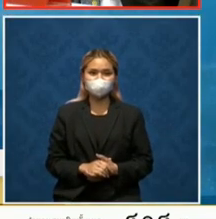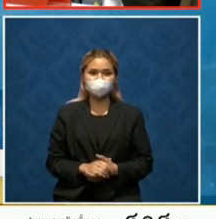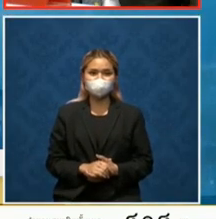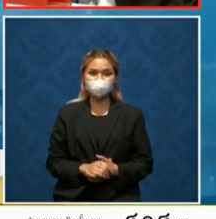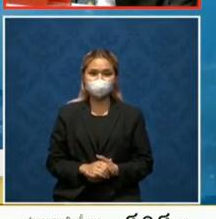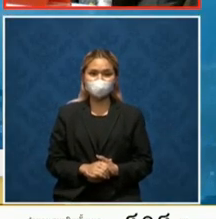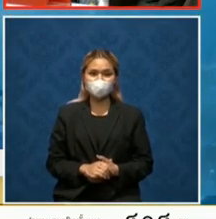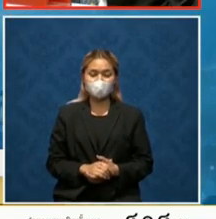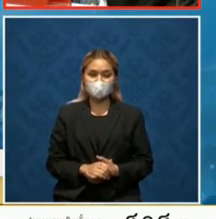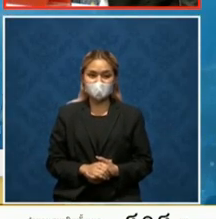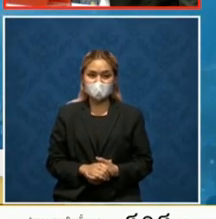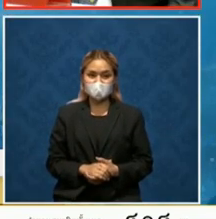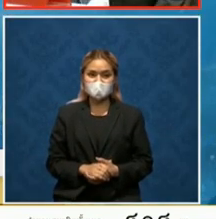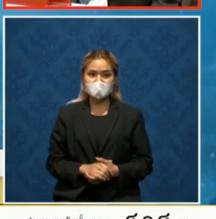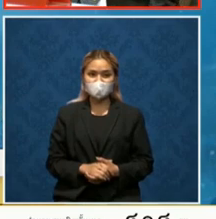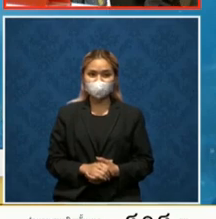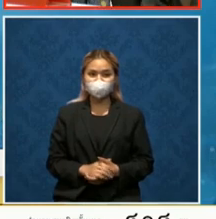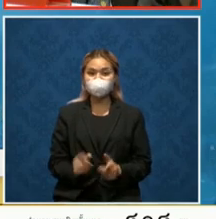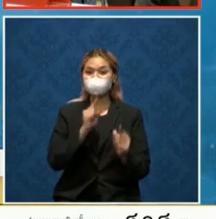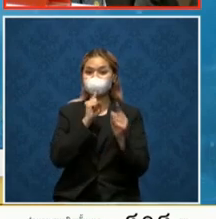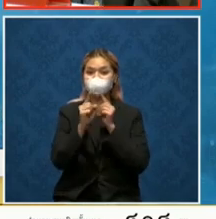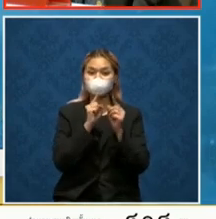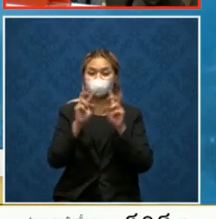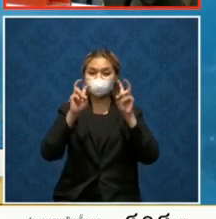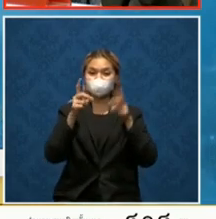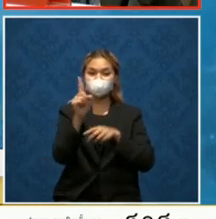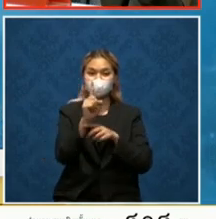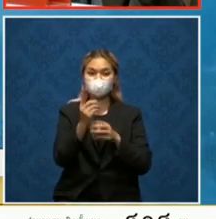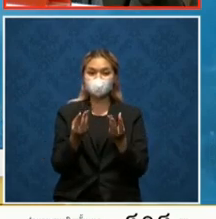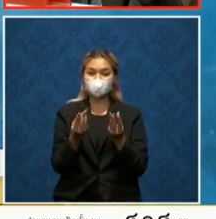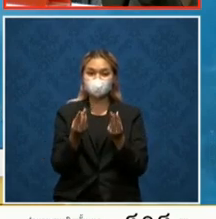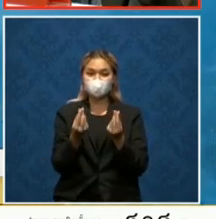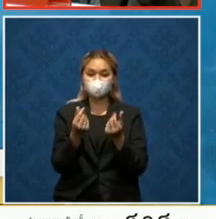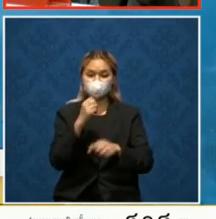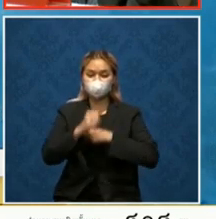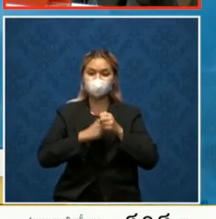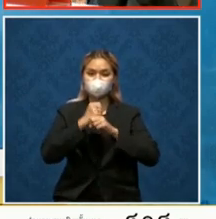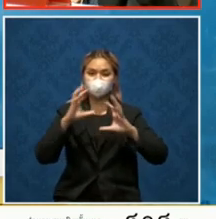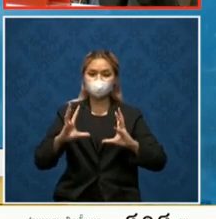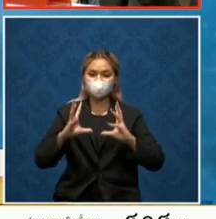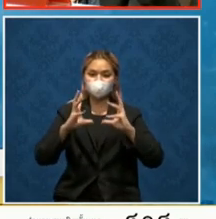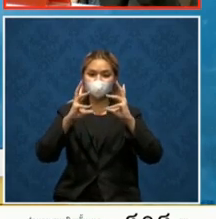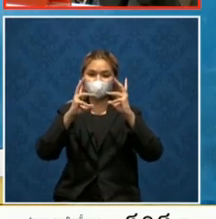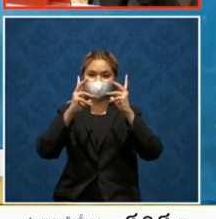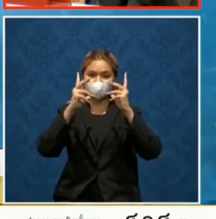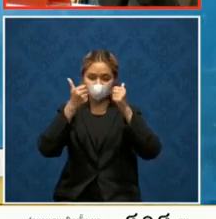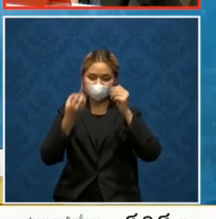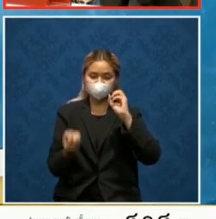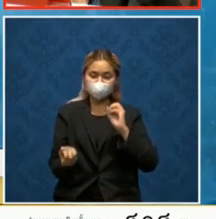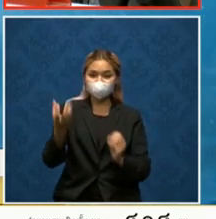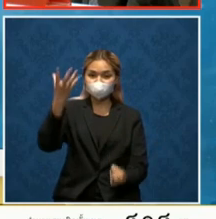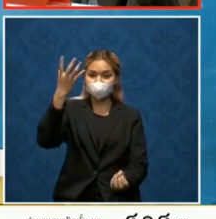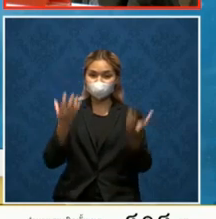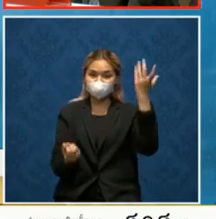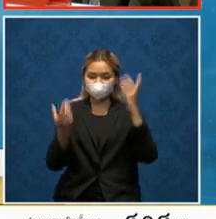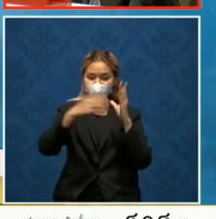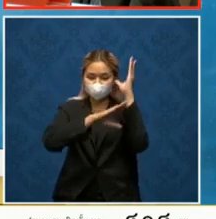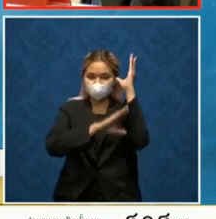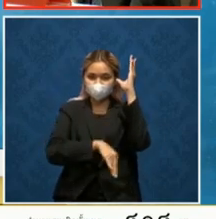เรื่องที่ผมจะมาพูดในวันนี้ก็คือเรื่องที่ดินที่หมดอายุสัญญาอนุญาตให้เข้าทำประโยชน์ในพื้นที่ป่าสงวนในพื้นที่ภาค